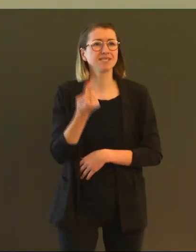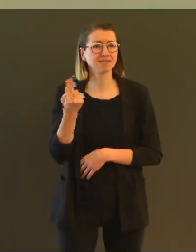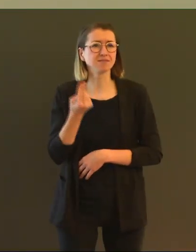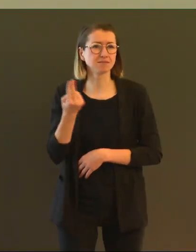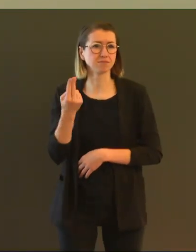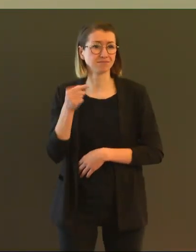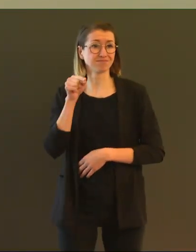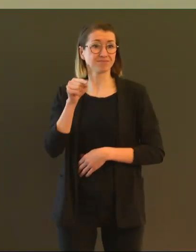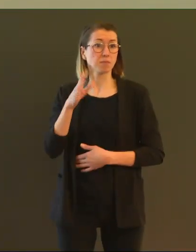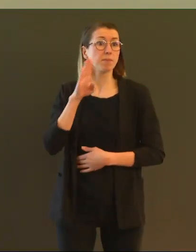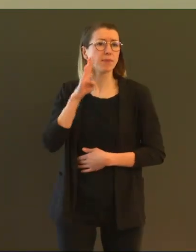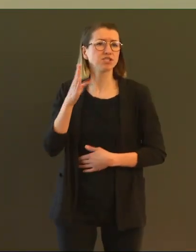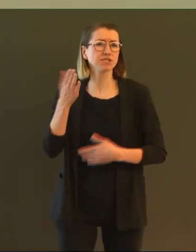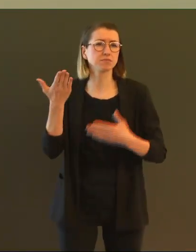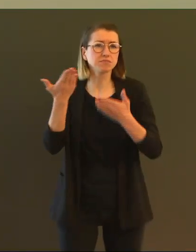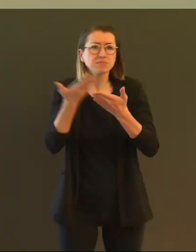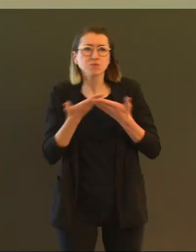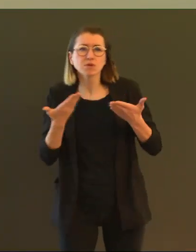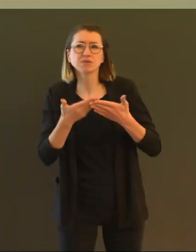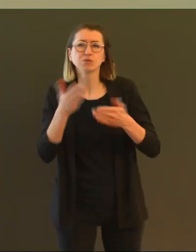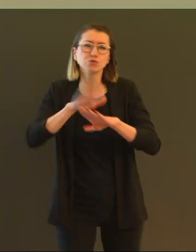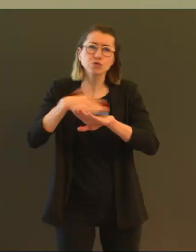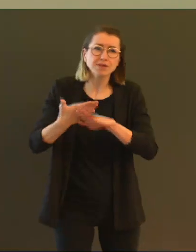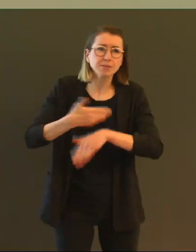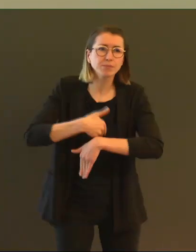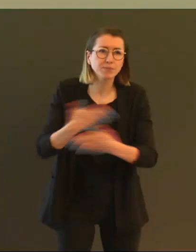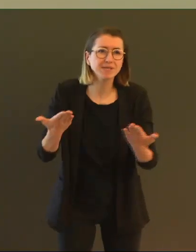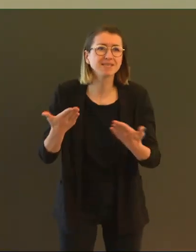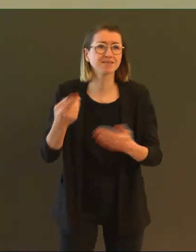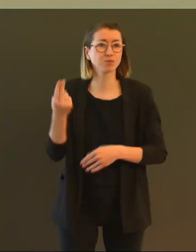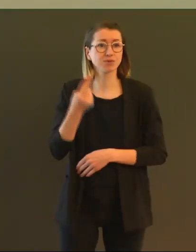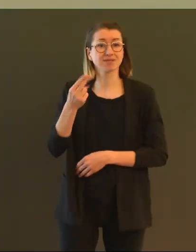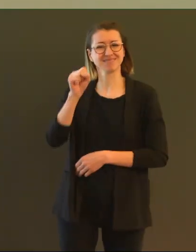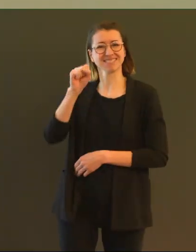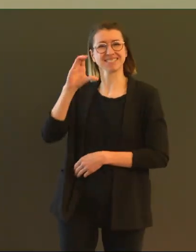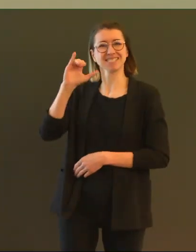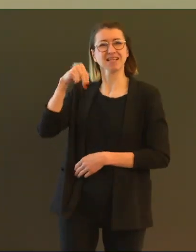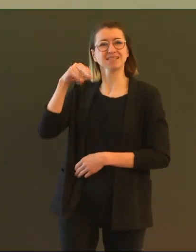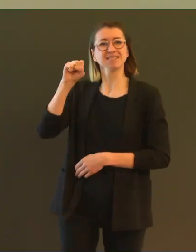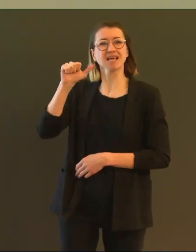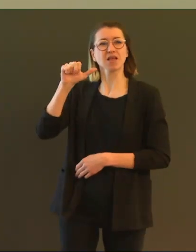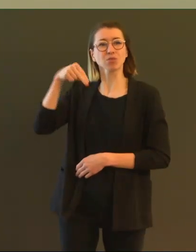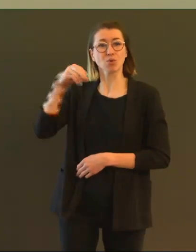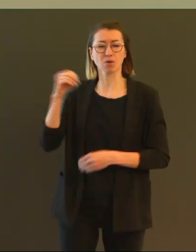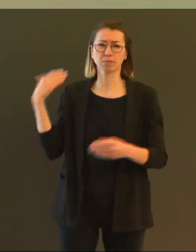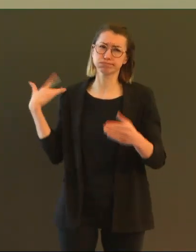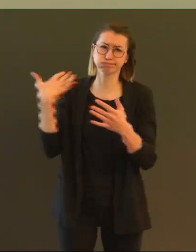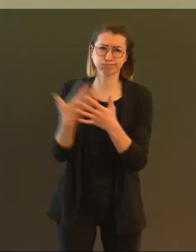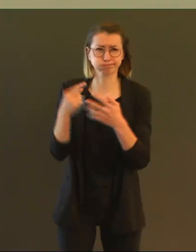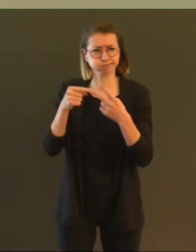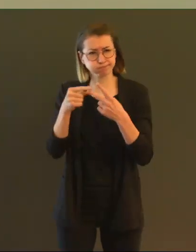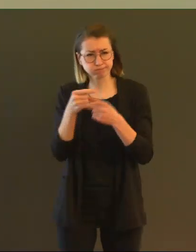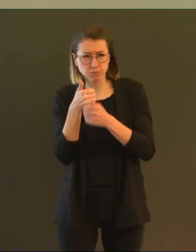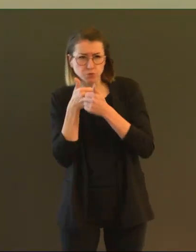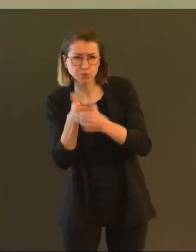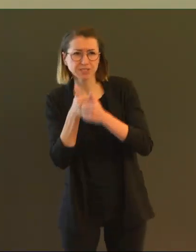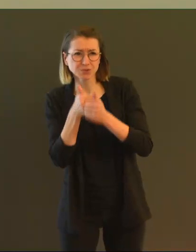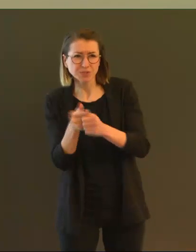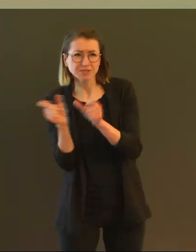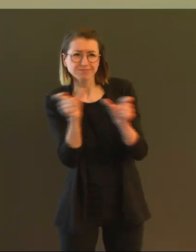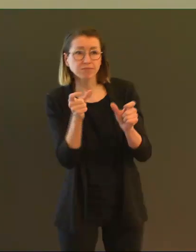et donc Ciensano pour évaluer l'importance de l'impact de la grippe chaque année. Cet